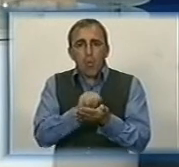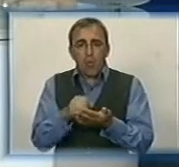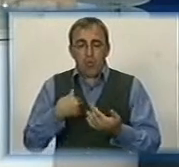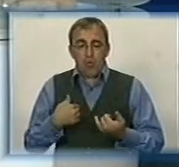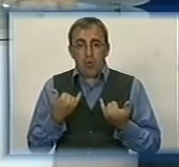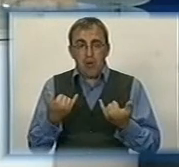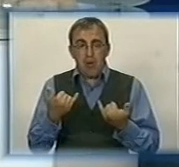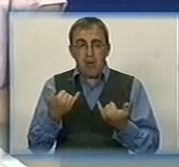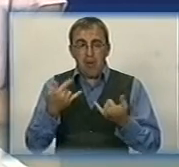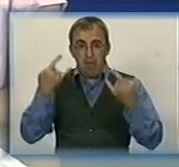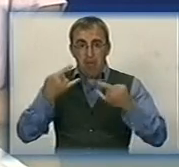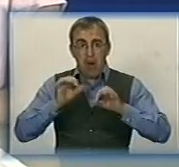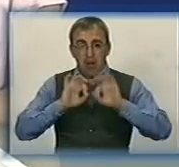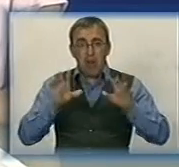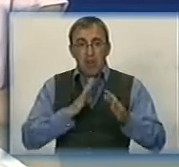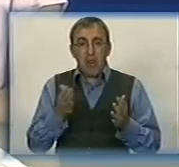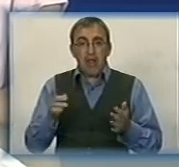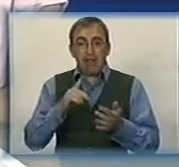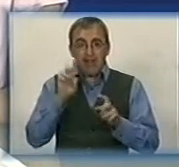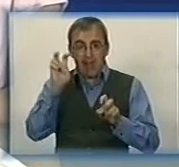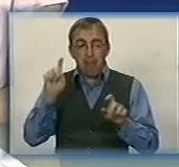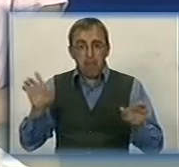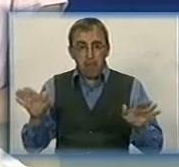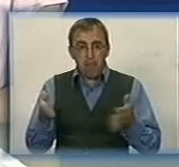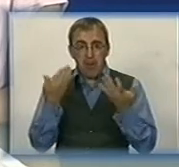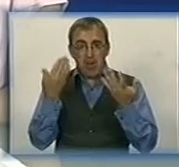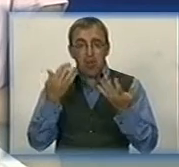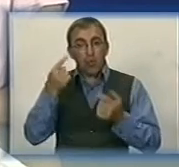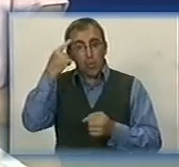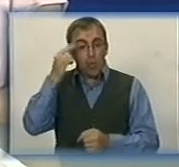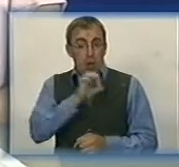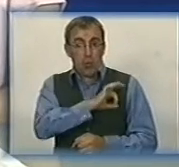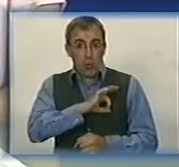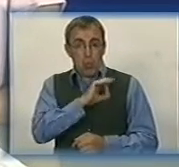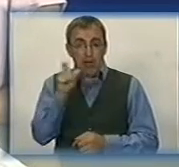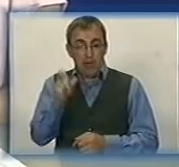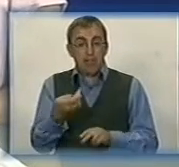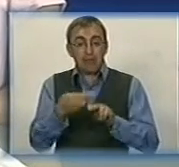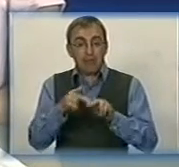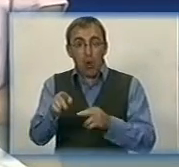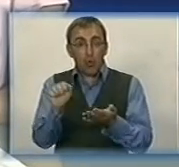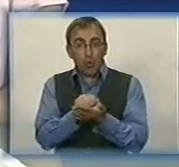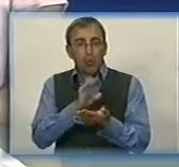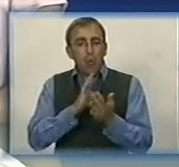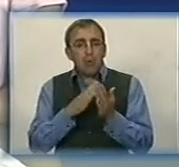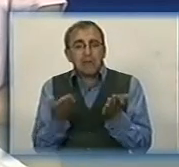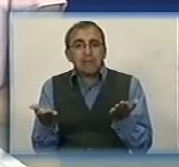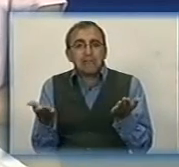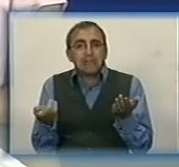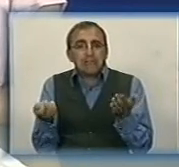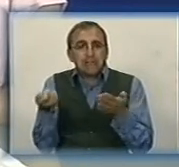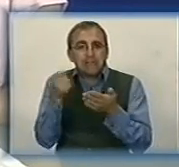нашому матеріалі ця тема теж підіймалася, і думка юриста полягає в тому, що цей документ має бути закритим для сторонніх